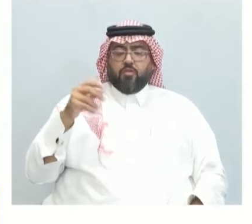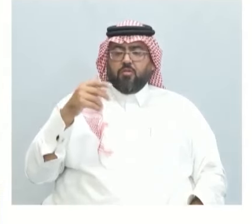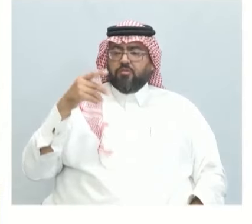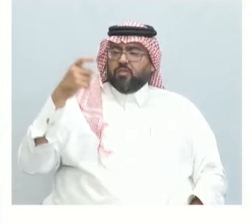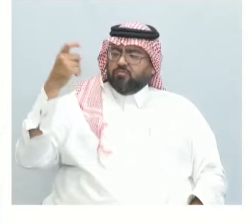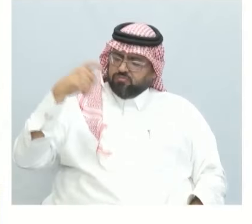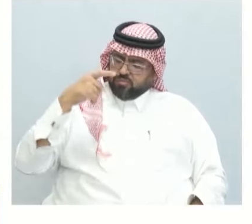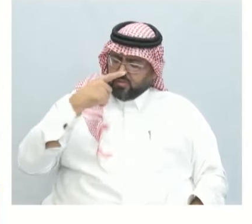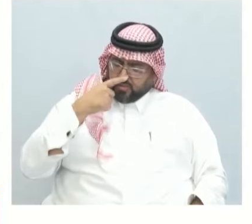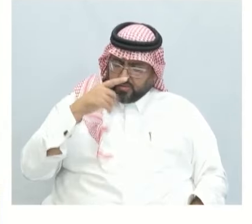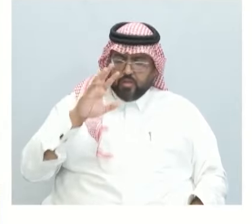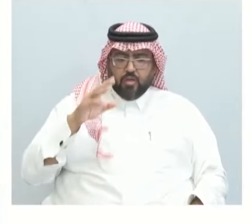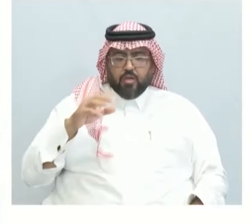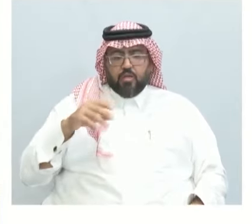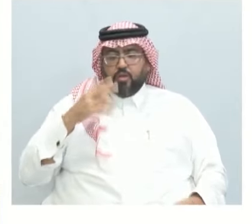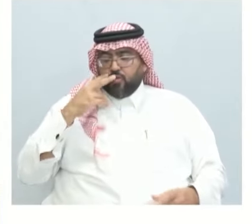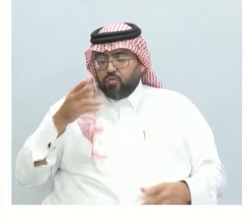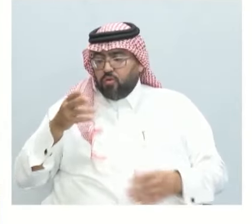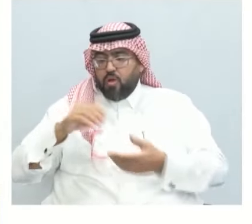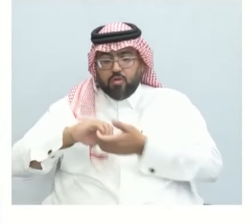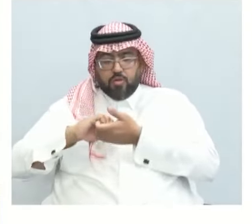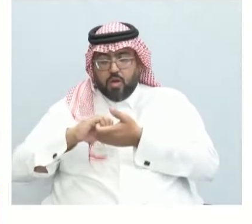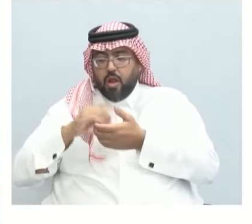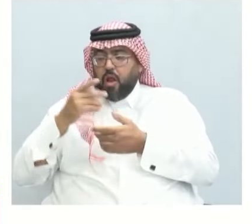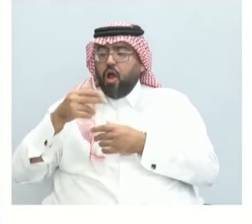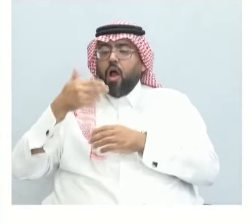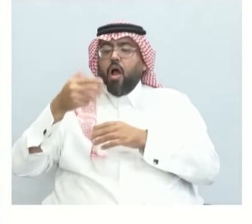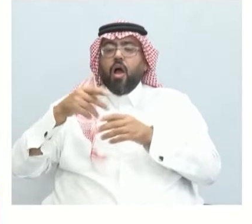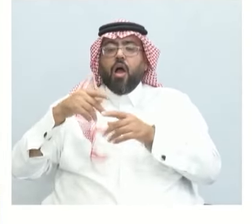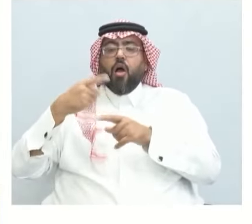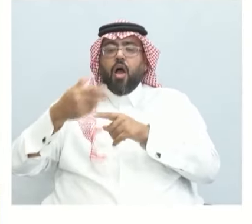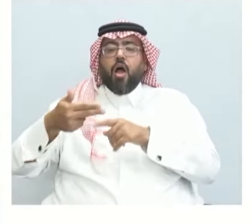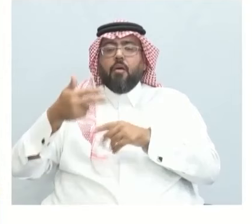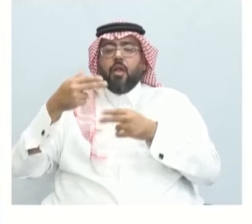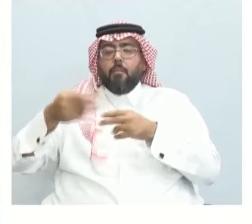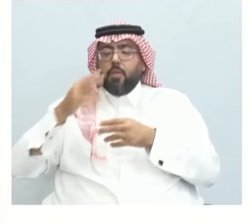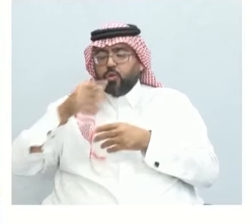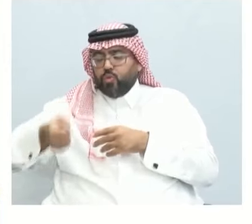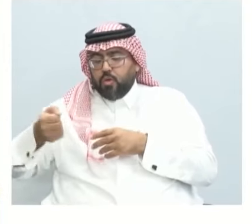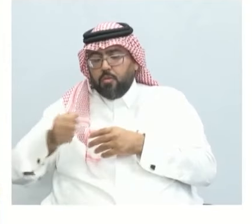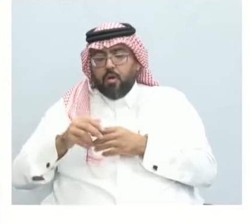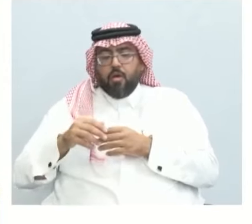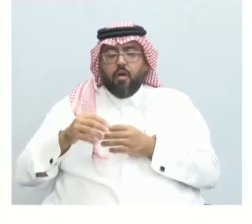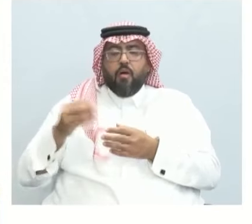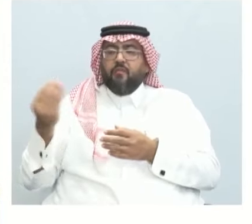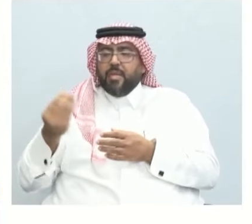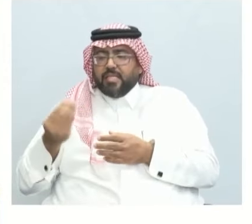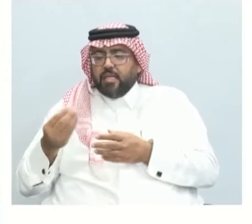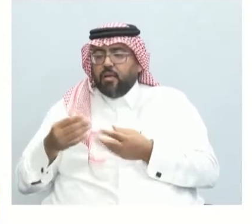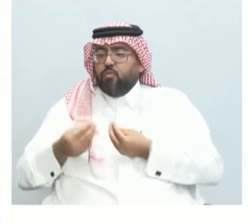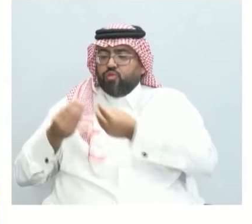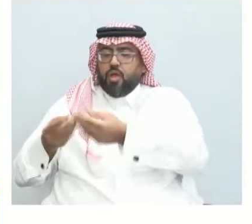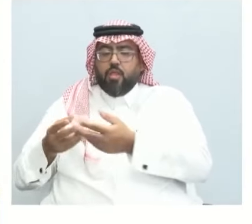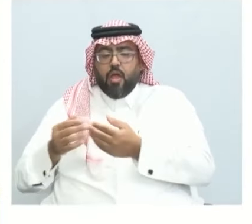وصله الرحم وحسن الجوار واغاثه الفقير والملهوف والحلم